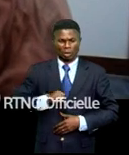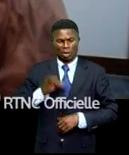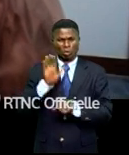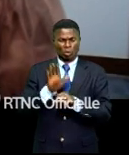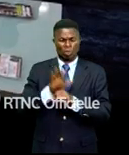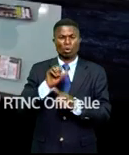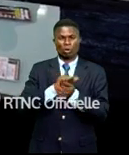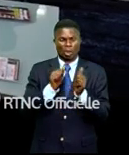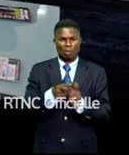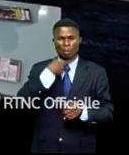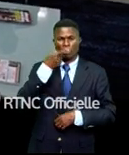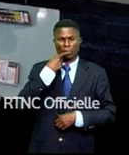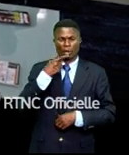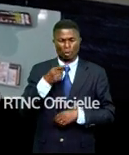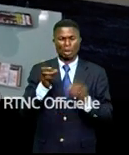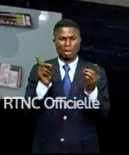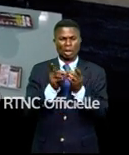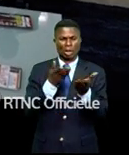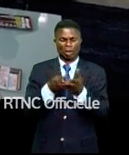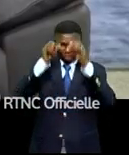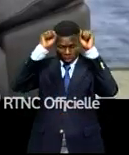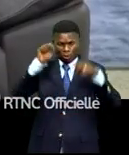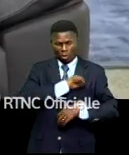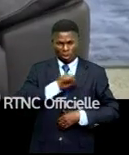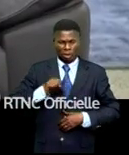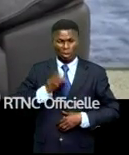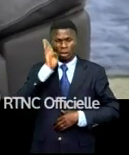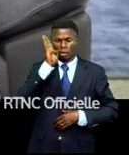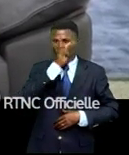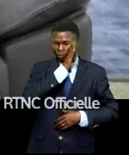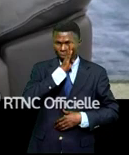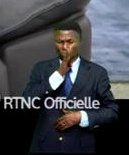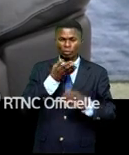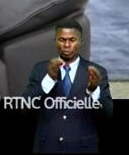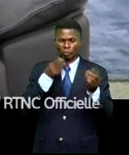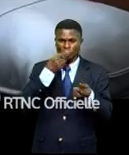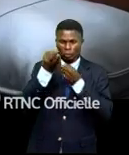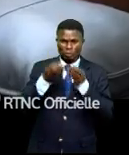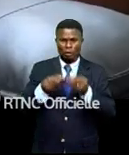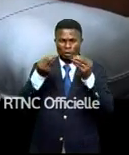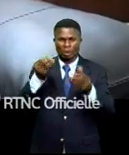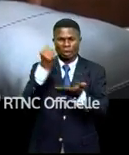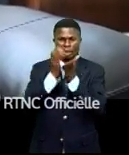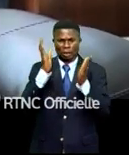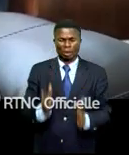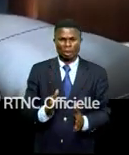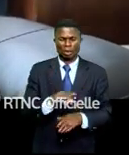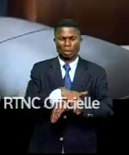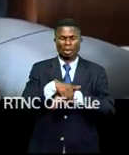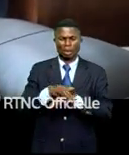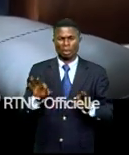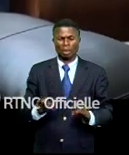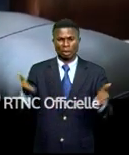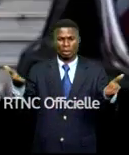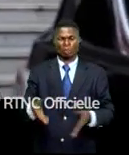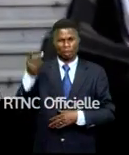sujets évoqués au cours de cette audience que le président du Sénat, Modeste Bahati Lukwebo, a accordé à l'ambassadeur de Grande-Bretagne,